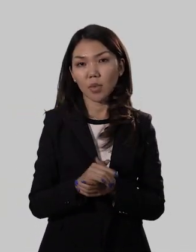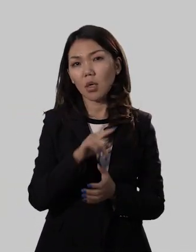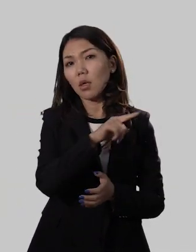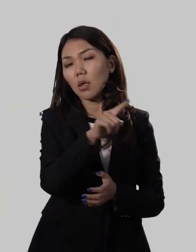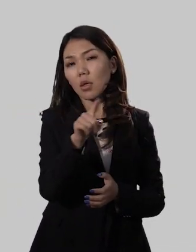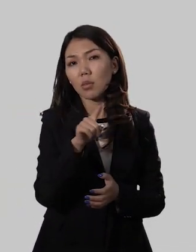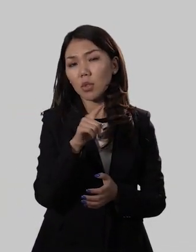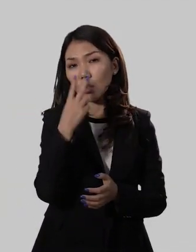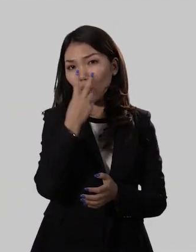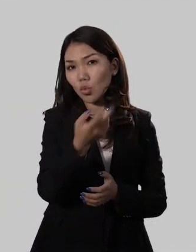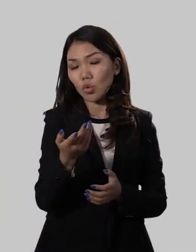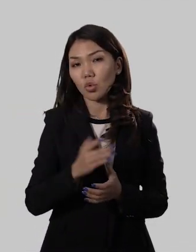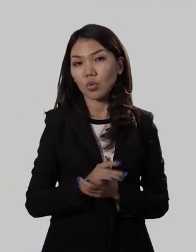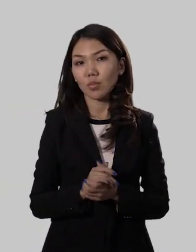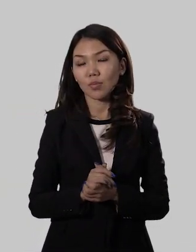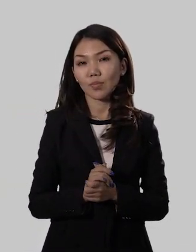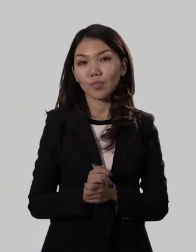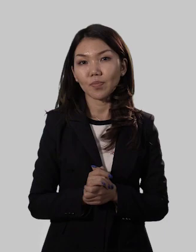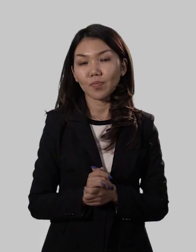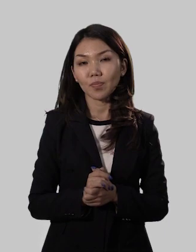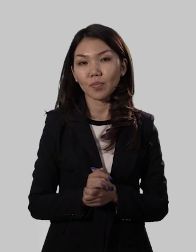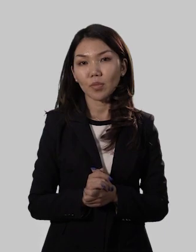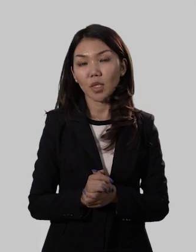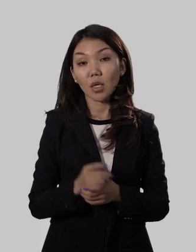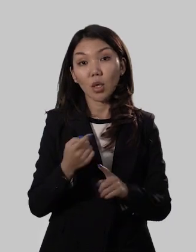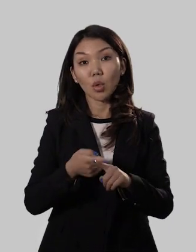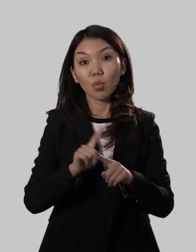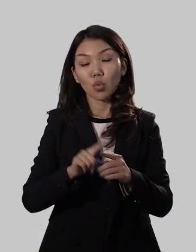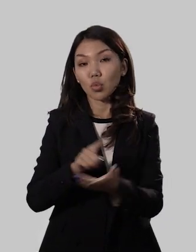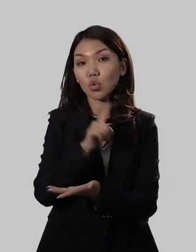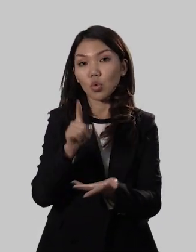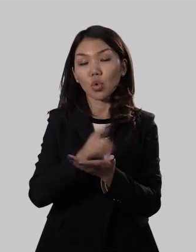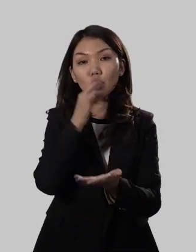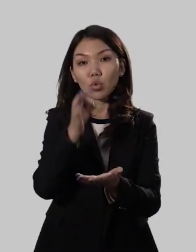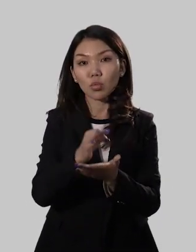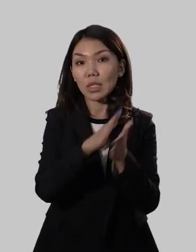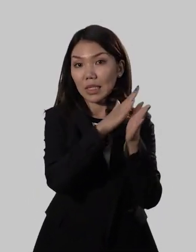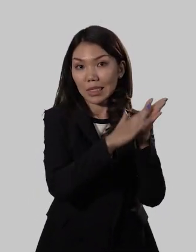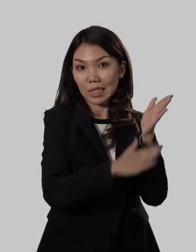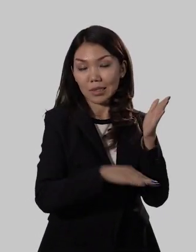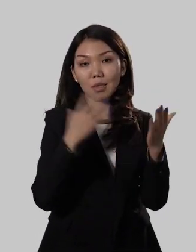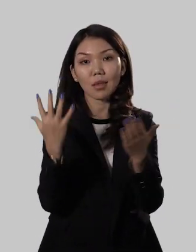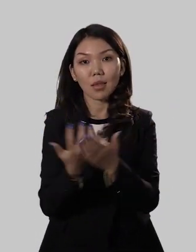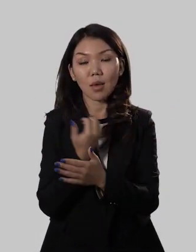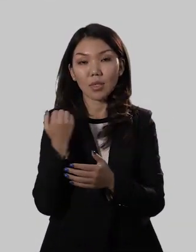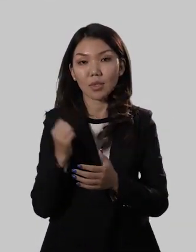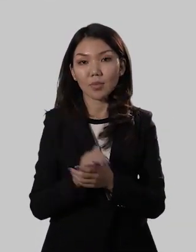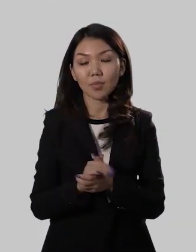Ал жактан алар эмнени көрүшөт деп ойлойсуңар? Бул суроого жоопту тексттен